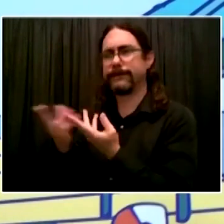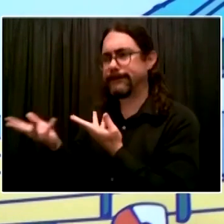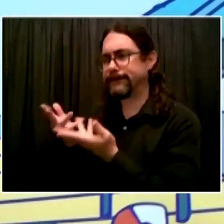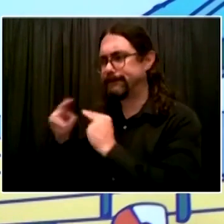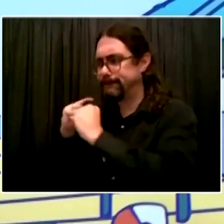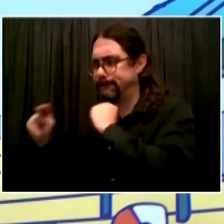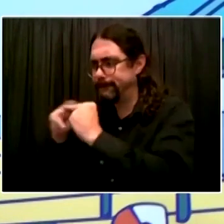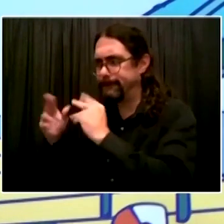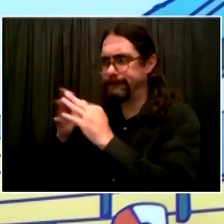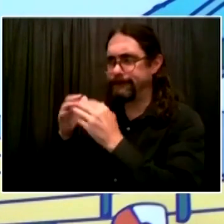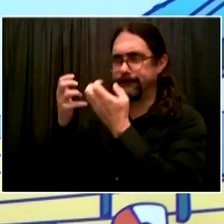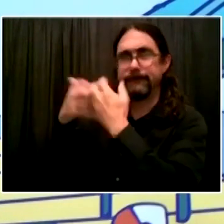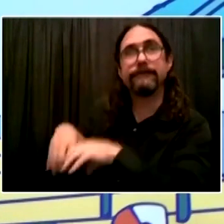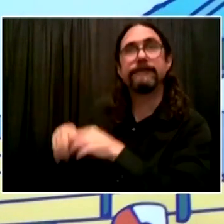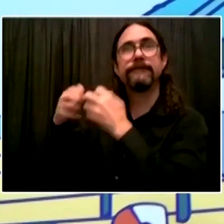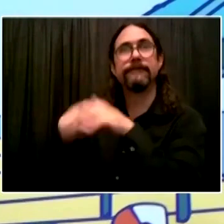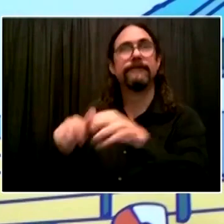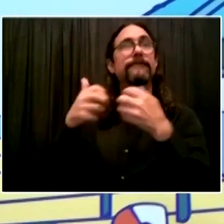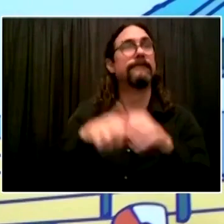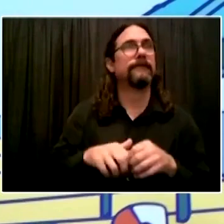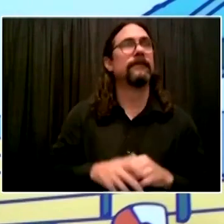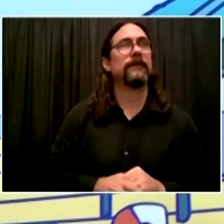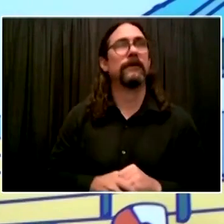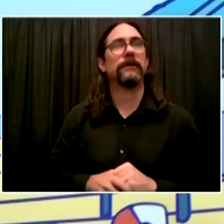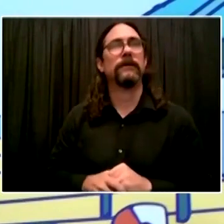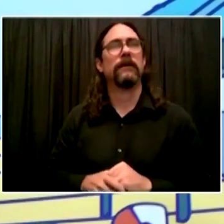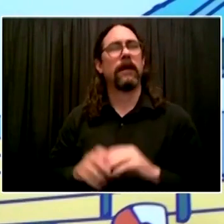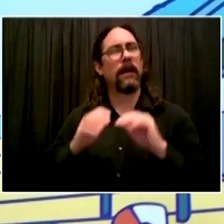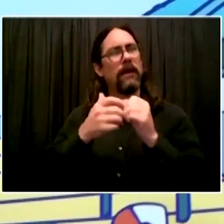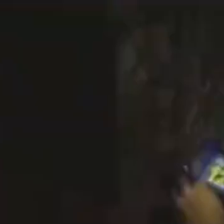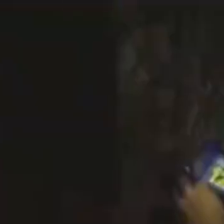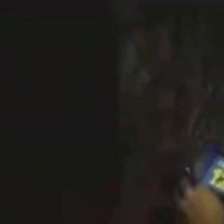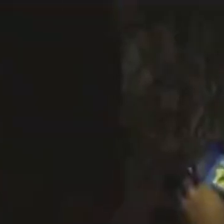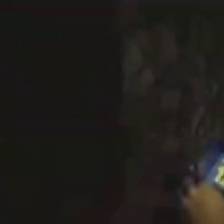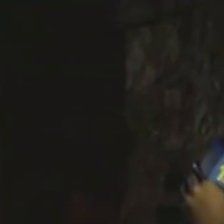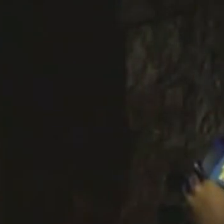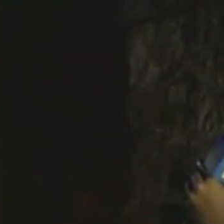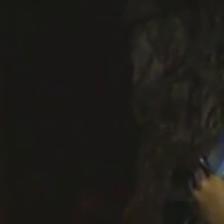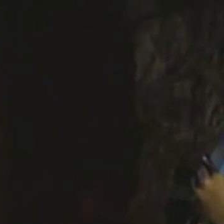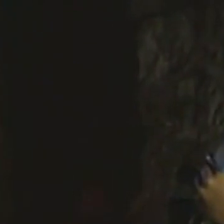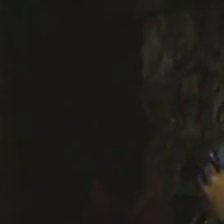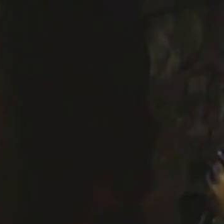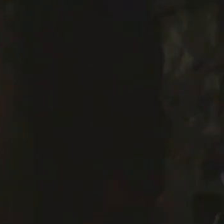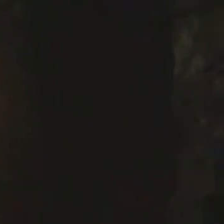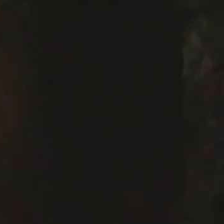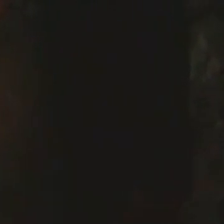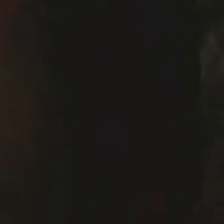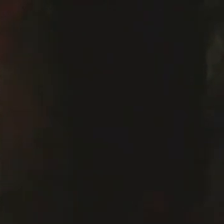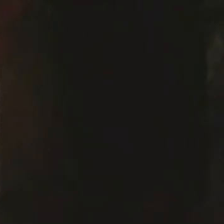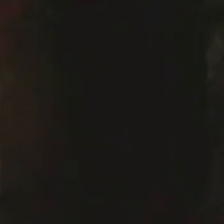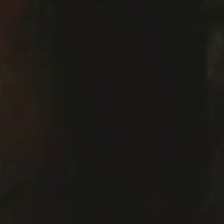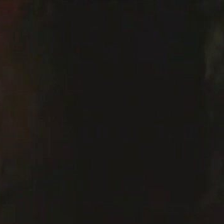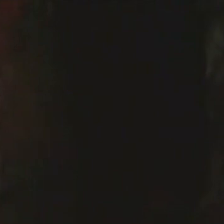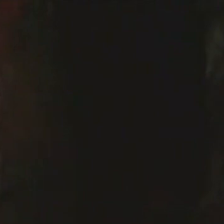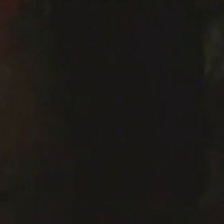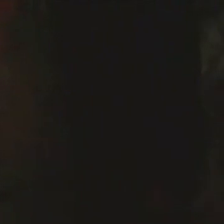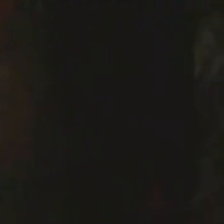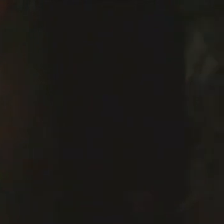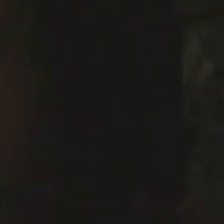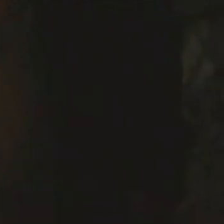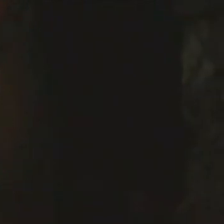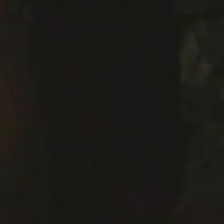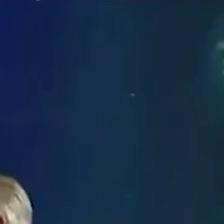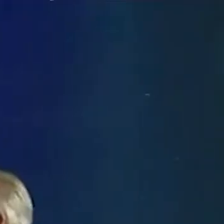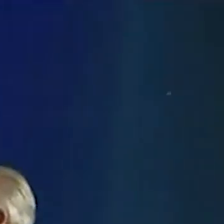앤 하우 쪽을 들어오고 이듬해 봄에 를 브라 프로그램 주요 길목에는 월드 대학을 들라 지 오 시장은 교직원 의 시작으로 더 넓은 범위의 0